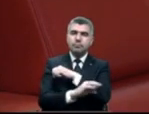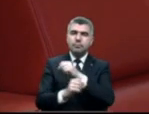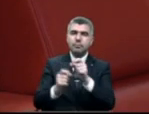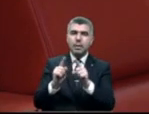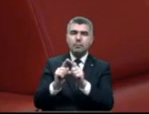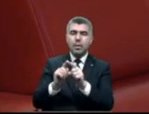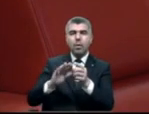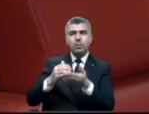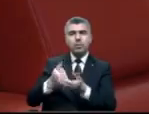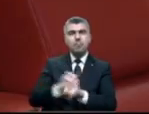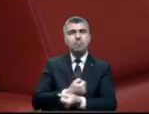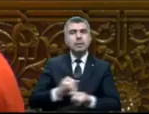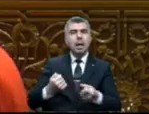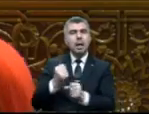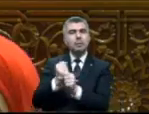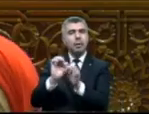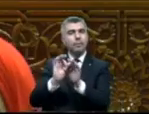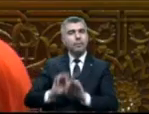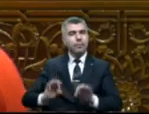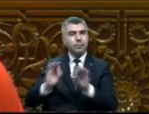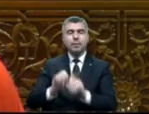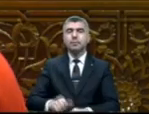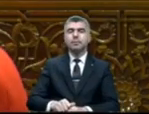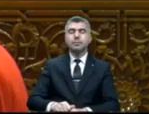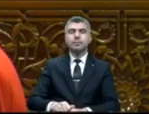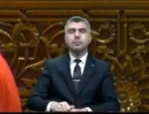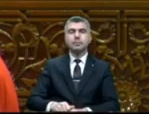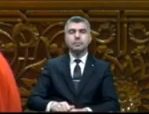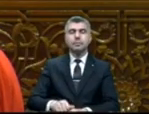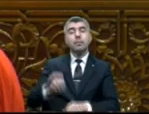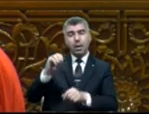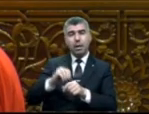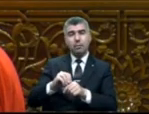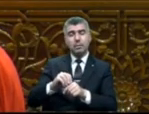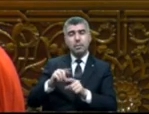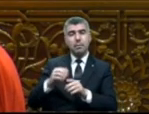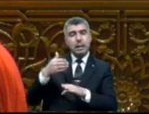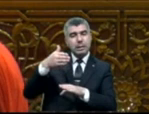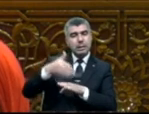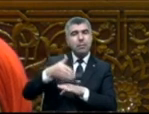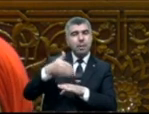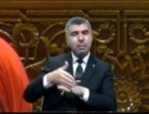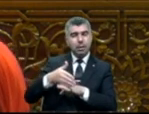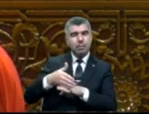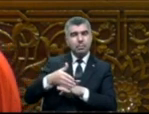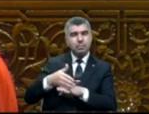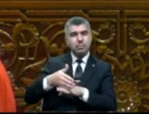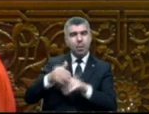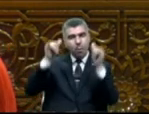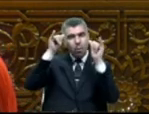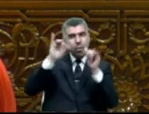للتهميش وعرضة للبطالة. هناك المجازر البلدية بالدار البيضاء، تم